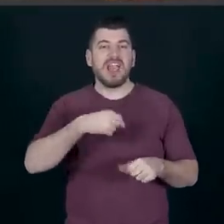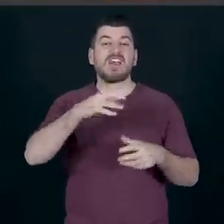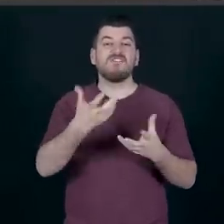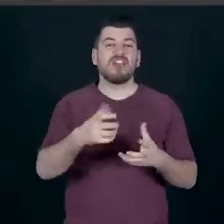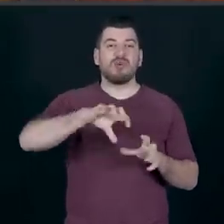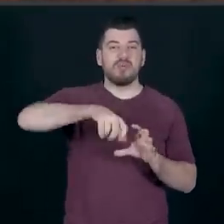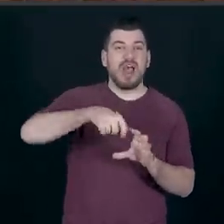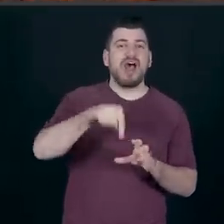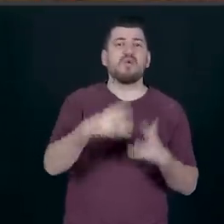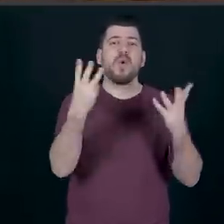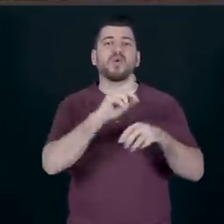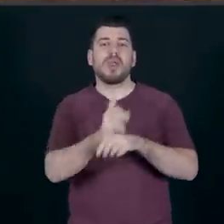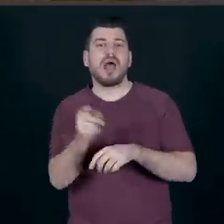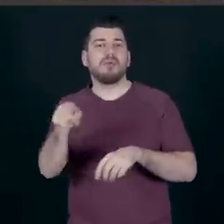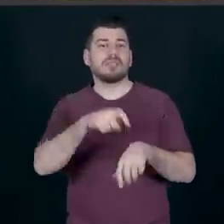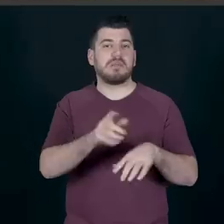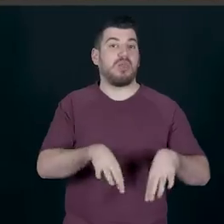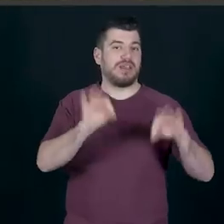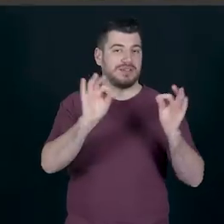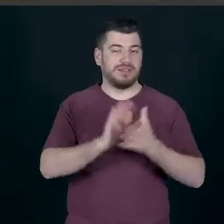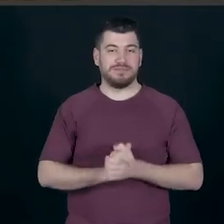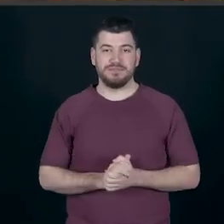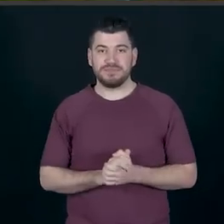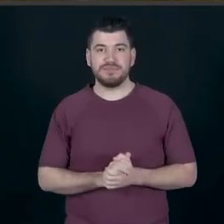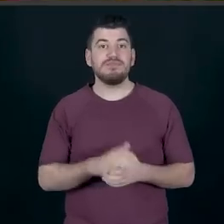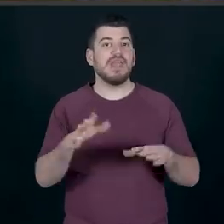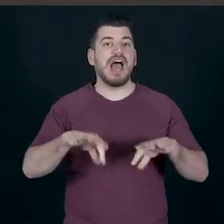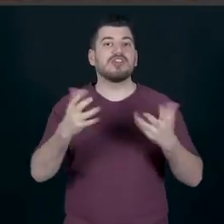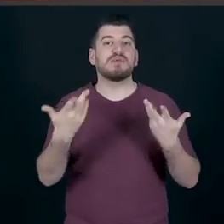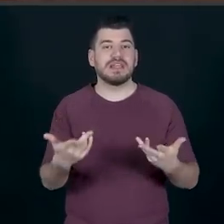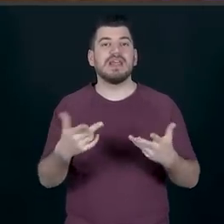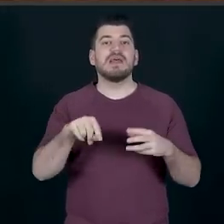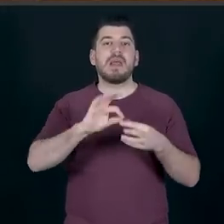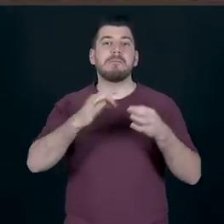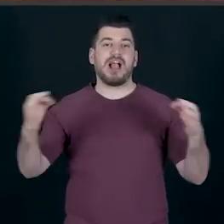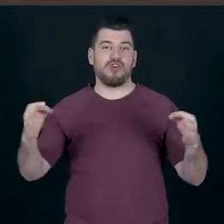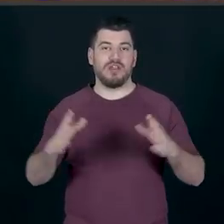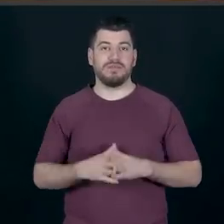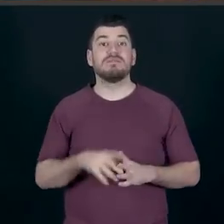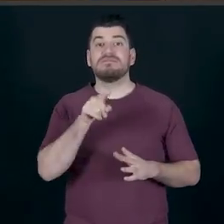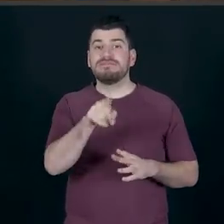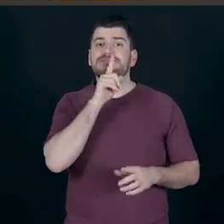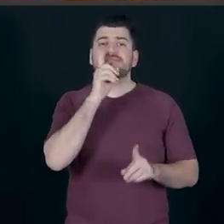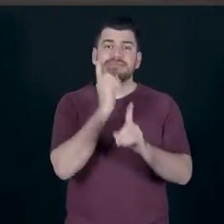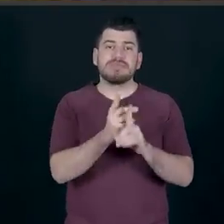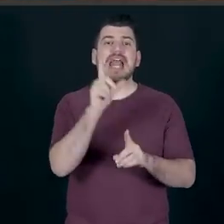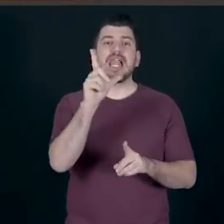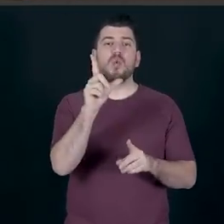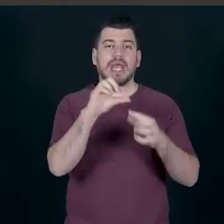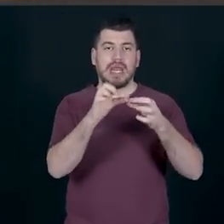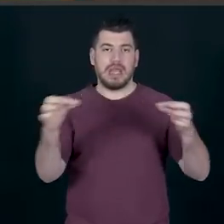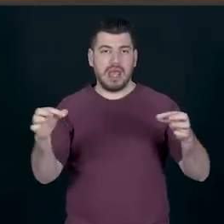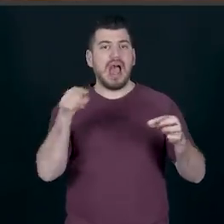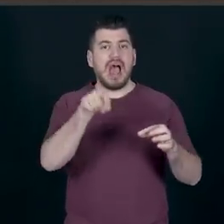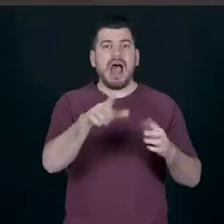8 λεπτά από τη στιγμή που ξεκινήσετε. Λοιπόν, πρώτα απ' όλα ξεκινάμε με τα μακαρόνια. Λοιπόν, έχω πάρει λιγκουίνι. Τα